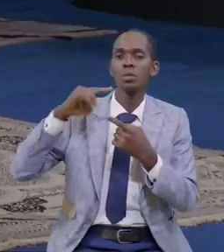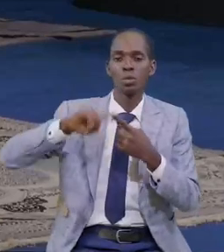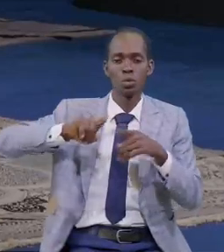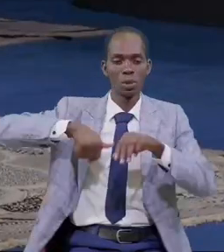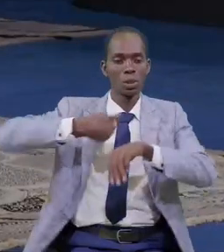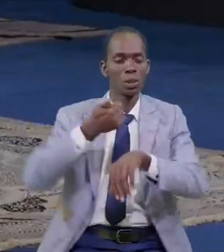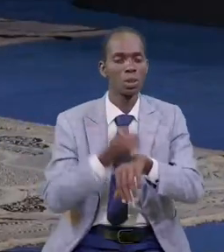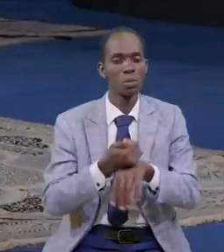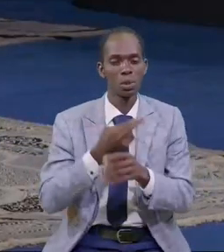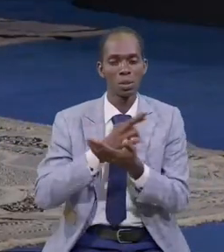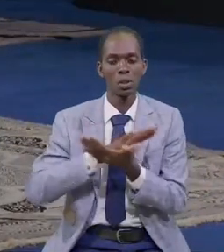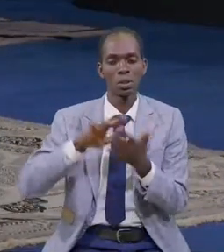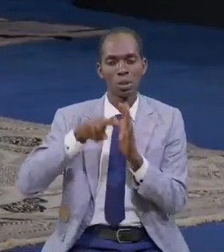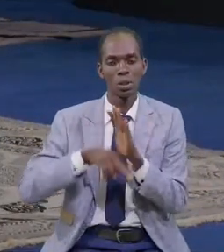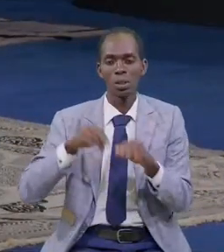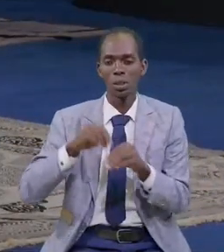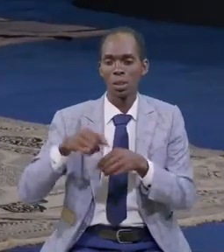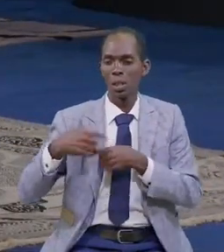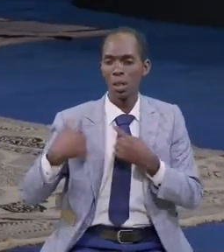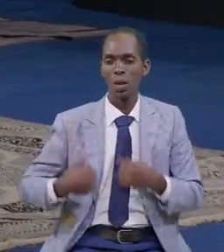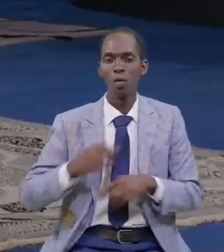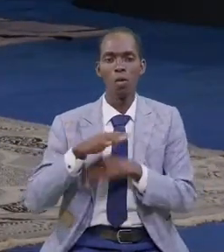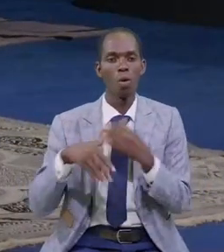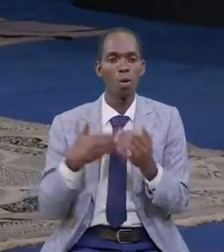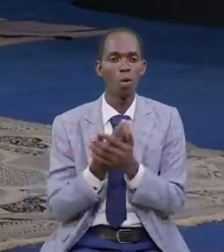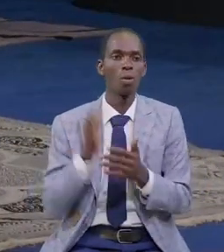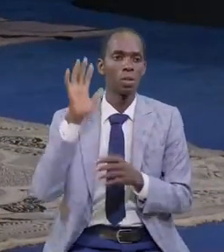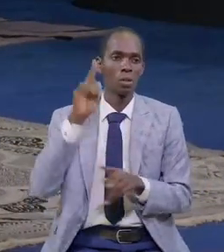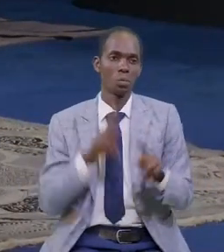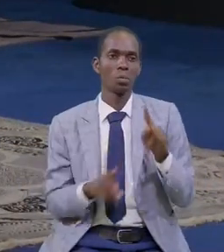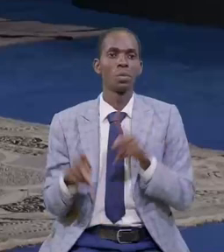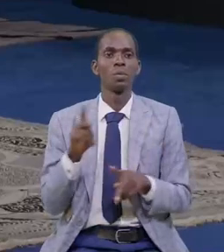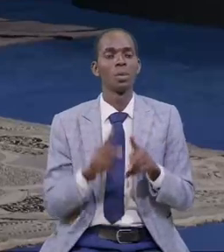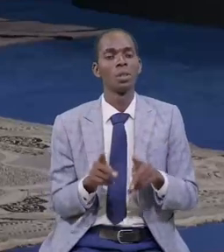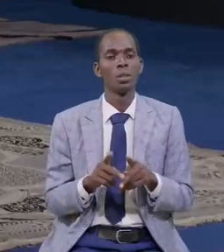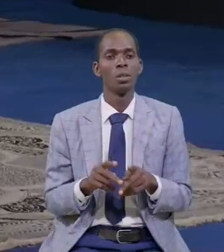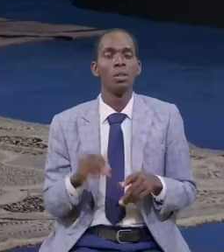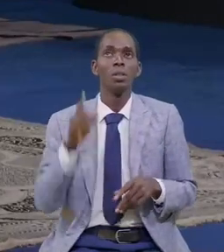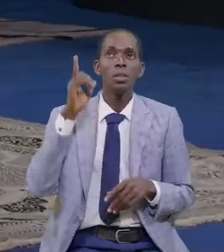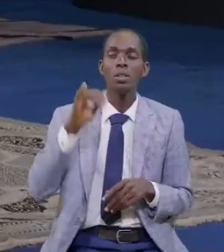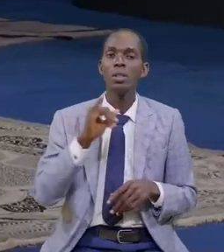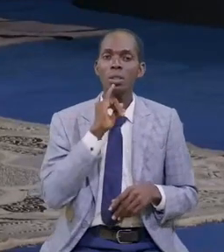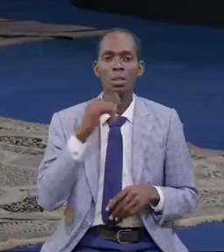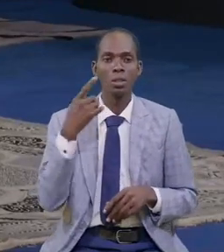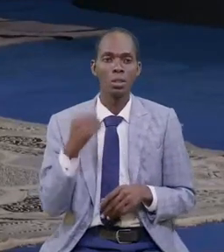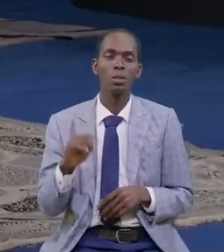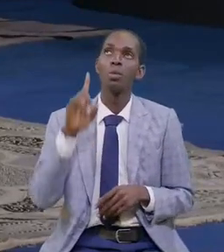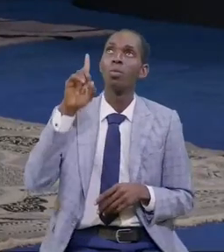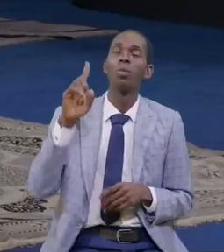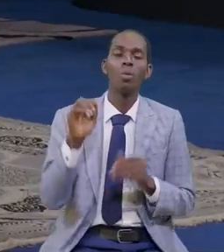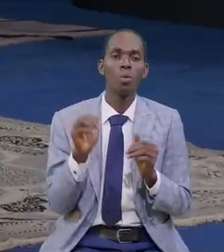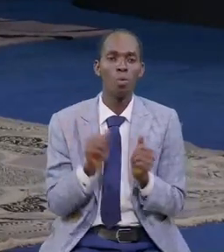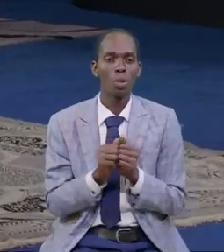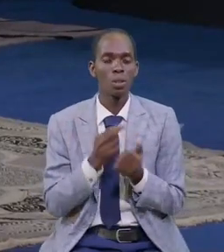la justice dans le cœur de ses disciples pourquoi c'est lui qui est juste depuis